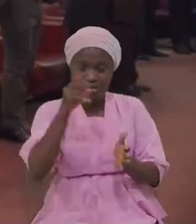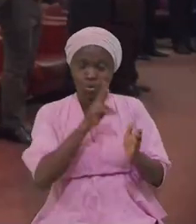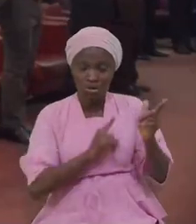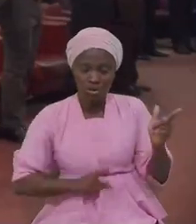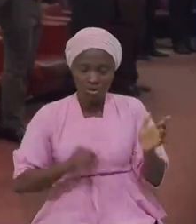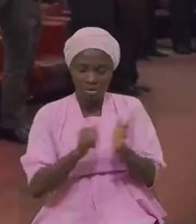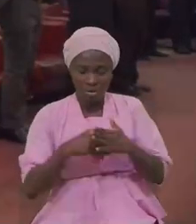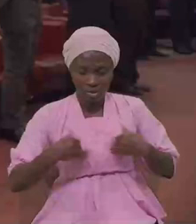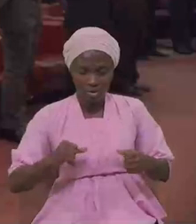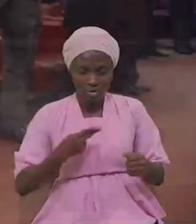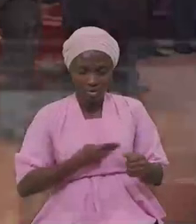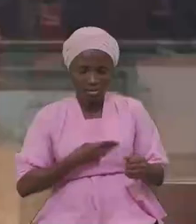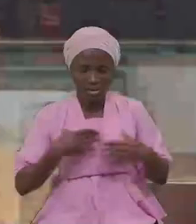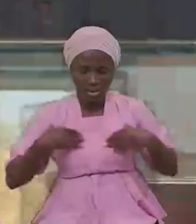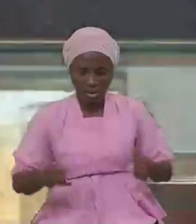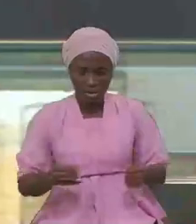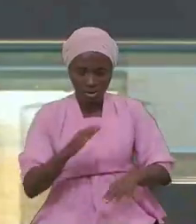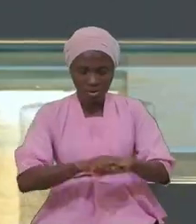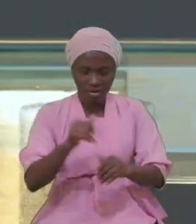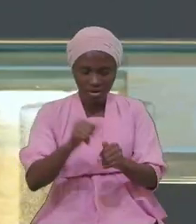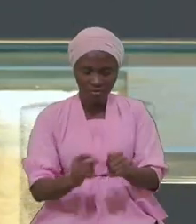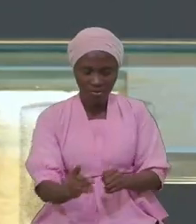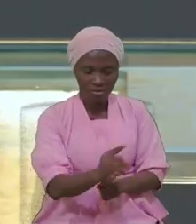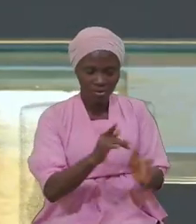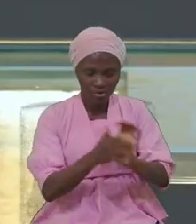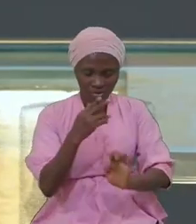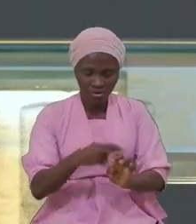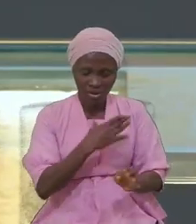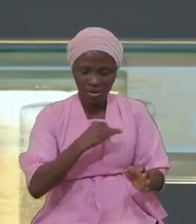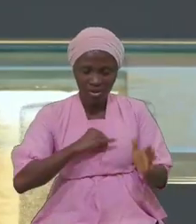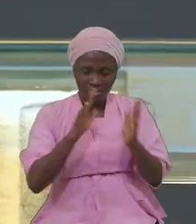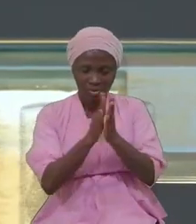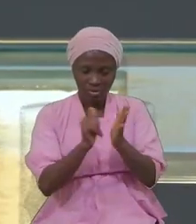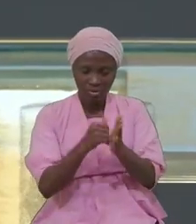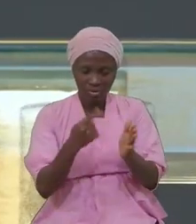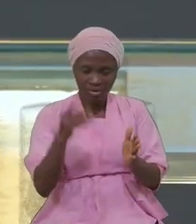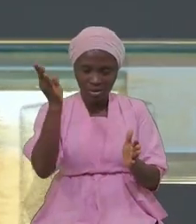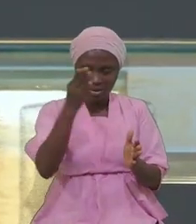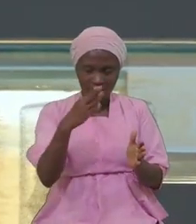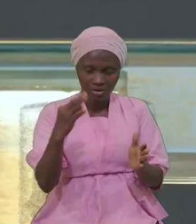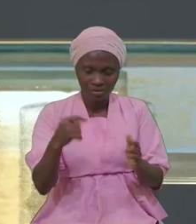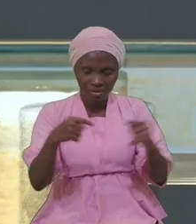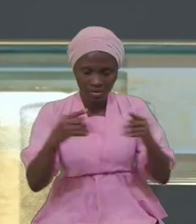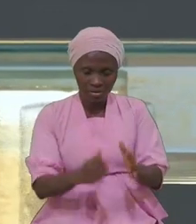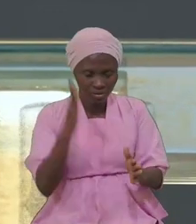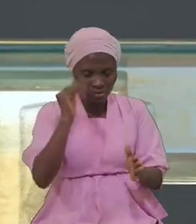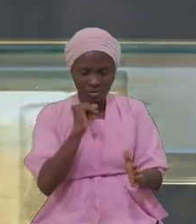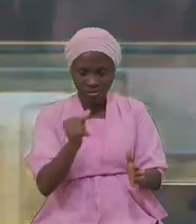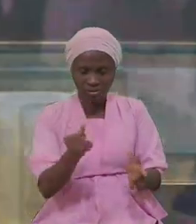monde au nom de Jésus-Christ. Je prie que la flèche de l'ennemi n'atteigne pas ton